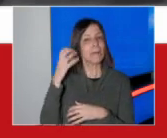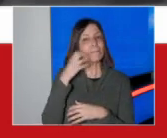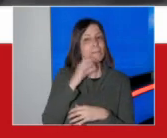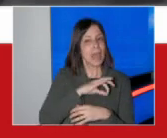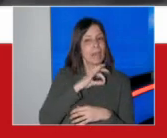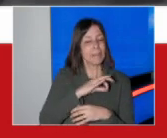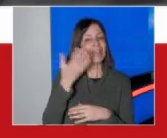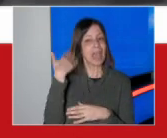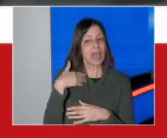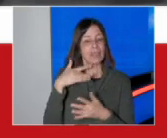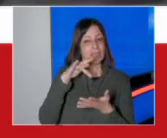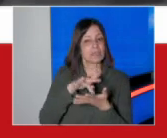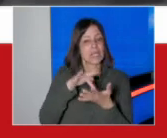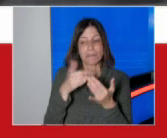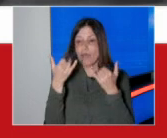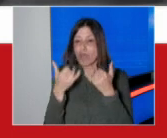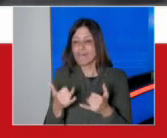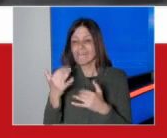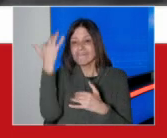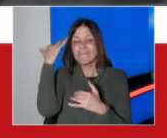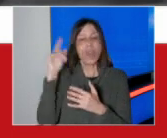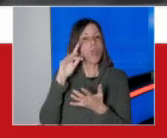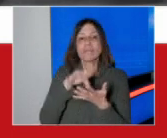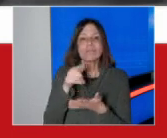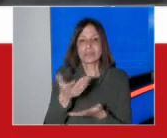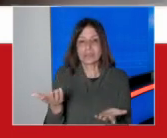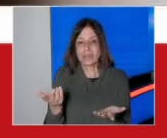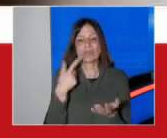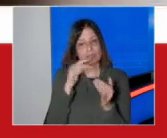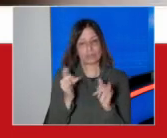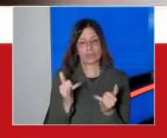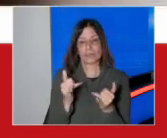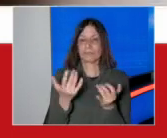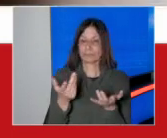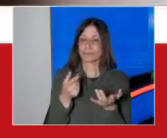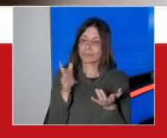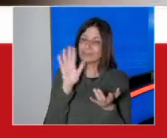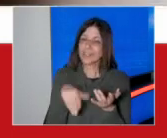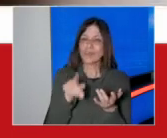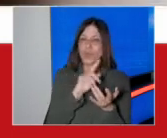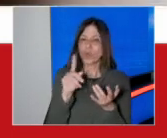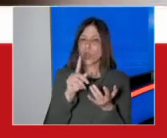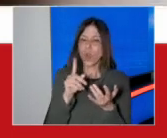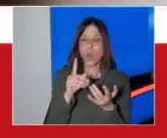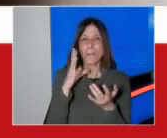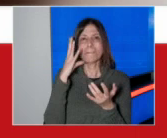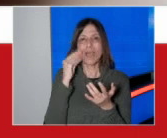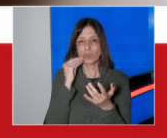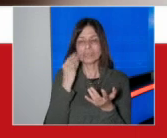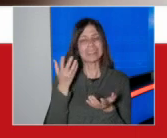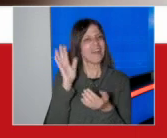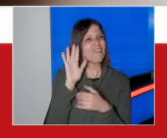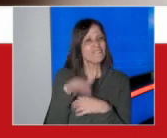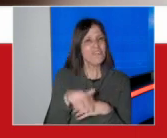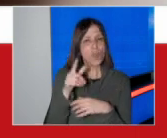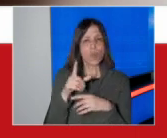היו נוכחים בה, והפעם יאיר לפיד לא נמצא שם. הוא כן, אתה יודע, אפשר לומר, גם אם הוא לא שבע רצון לחלוטין, וגם אם